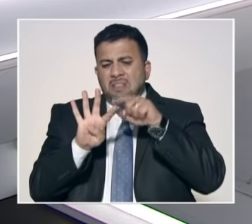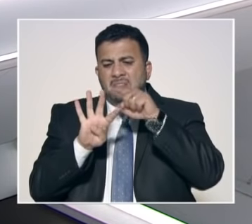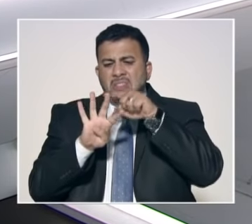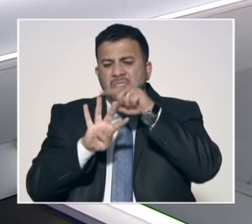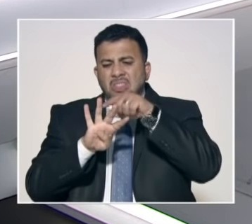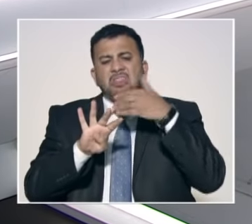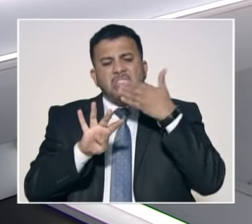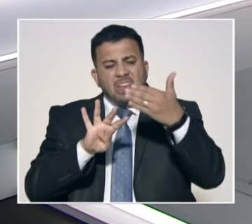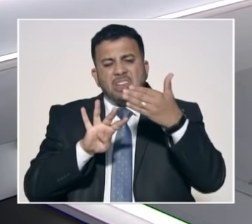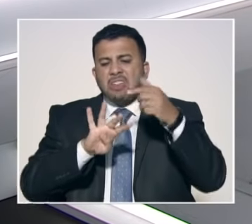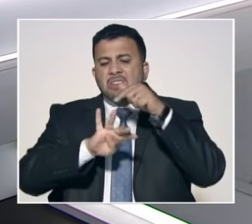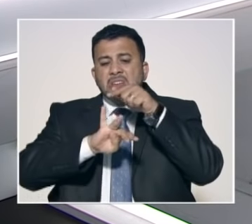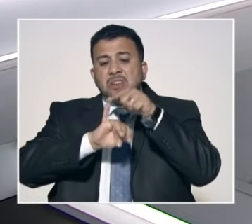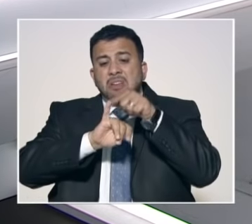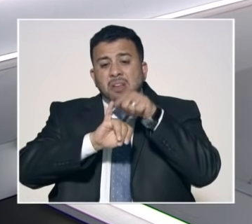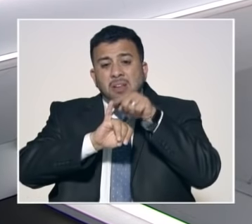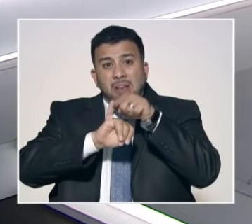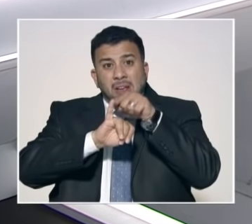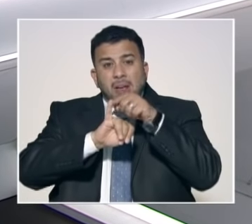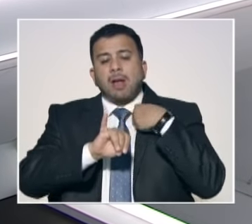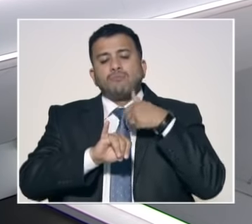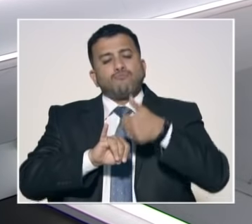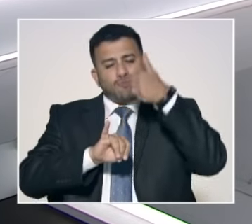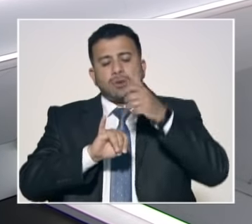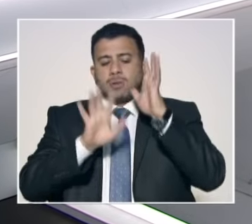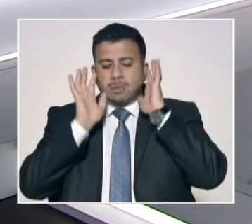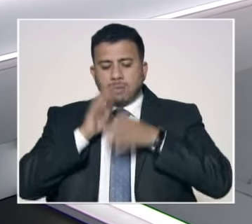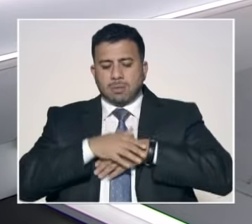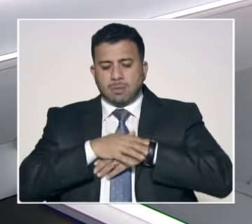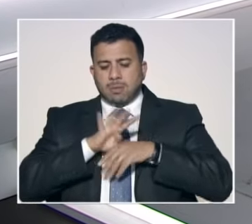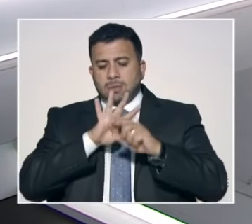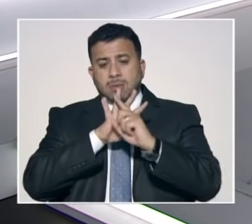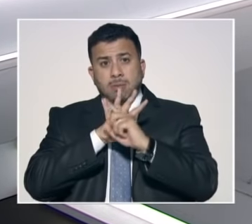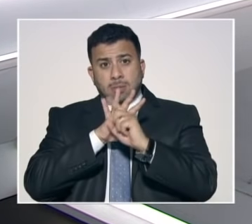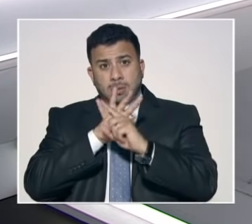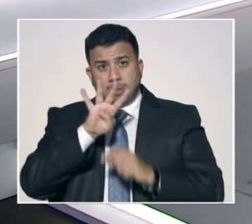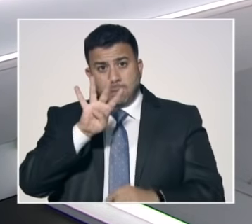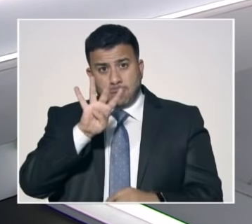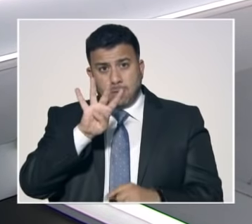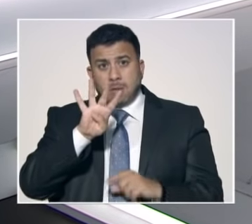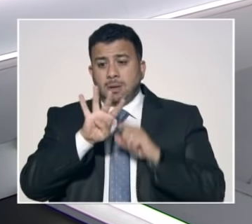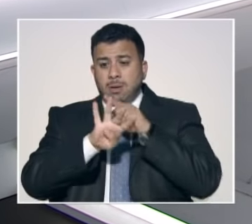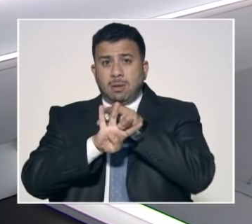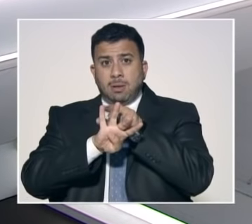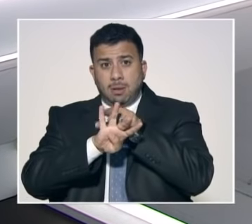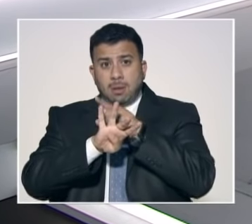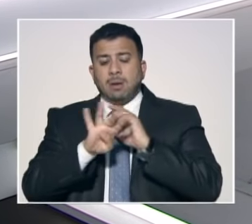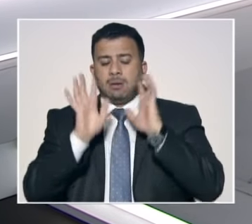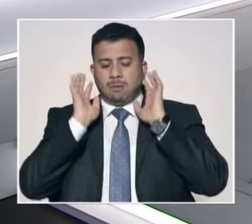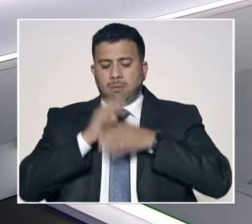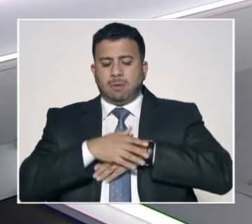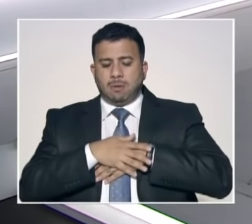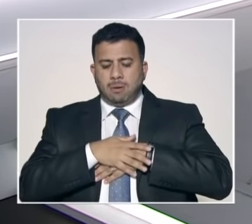بسورة؟ يا علي بارك الله فيك، الذي تدركه مع الإمام وأنت مسبوق هذا بالنسبة لك هو أول